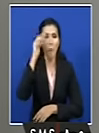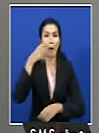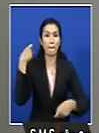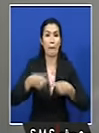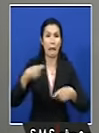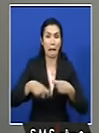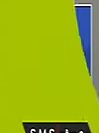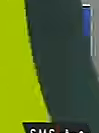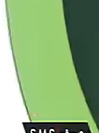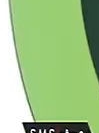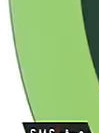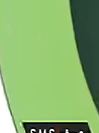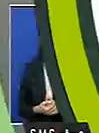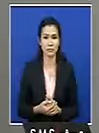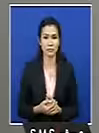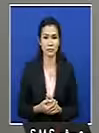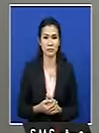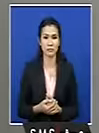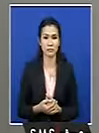ค่ะ